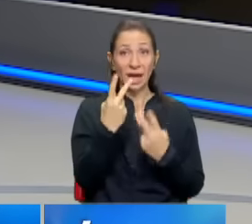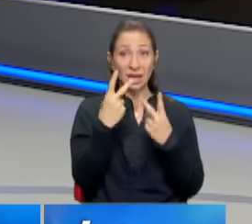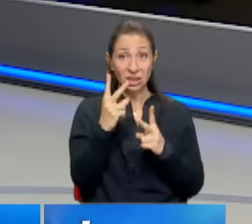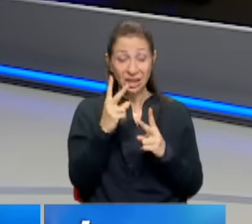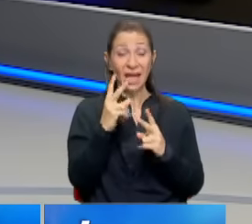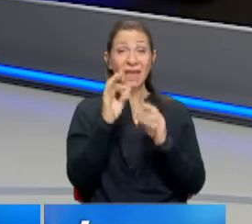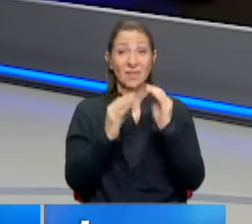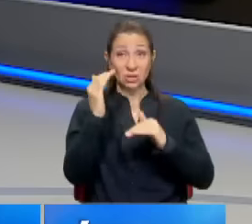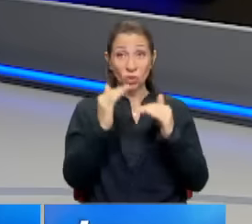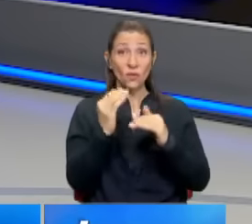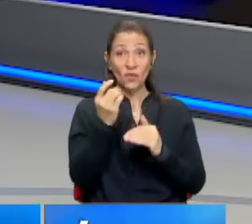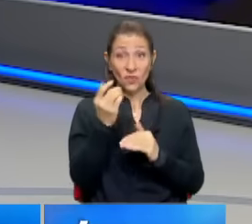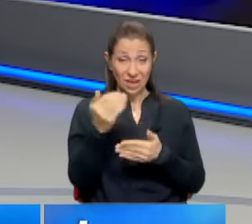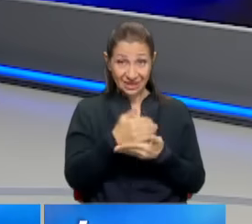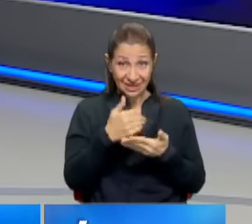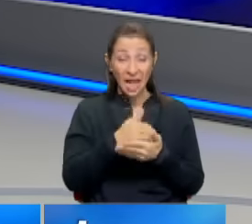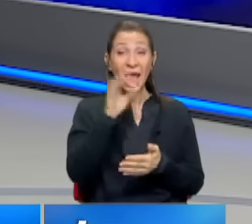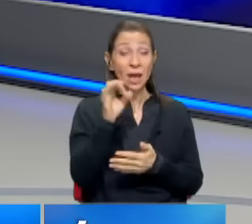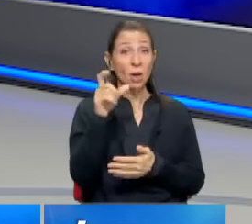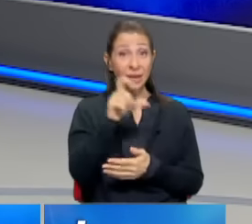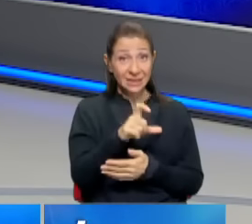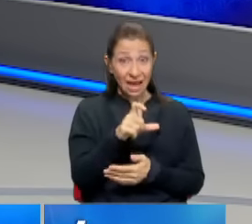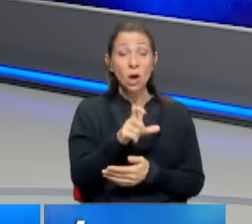açıkladığı enflasyon verisini Eylül ayında